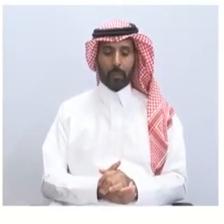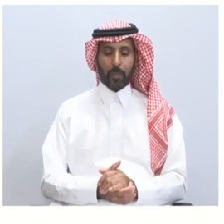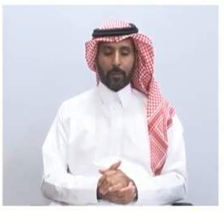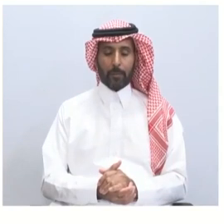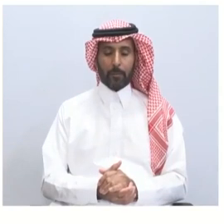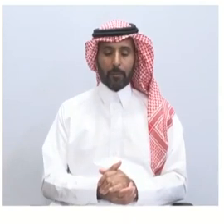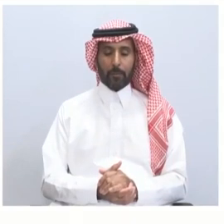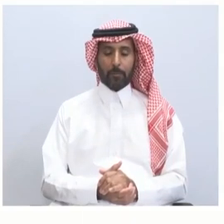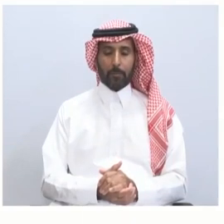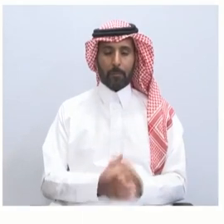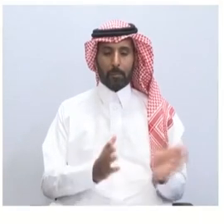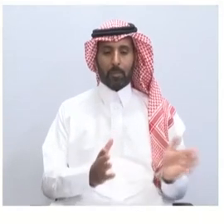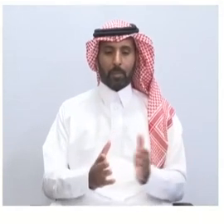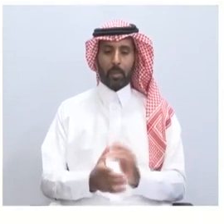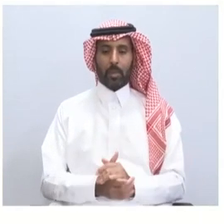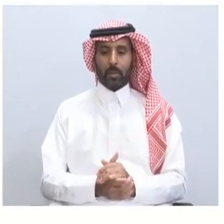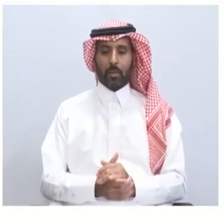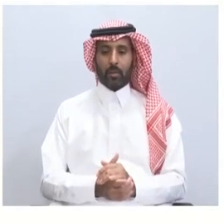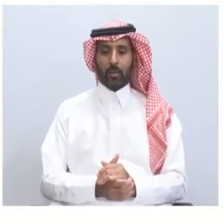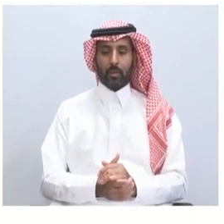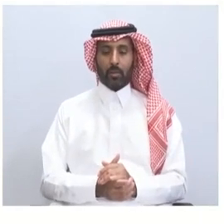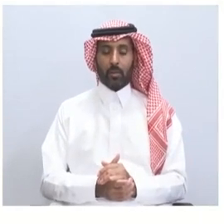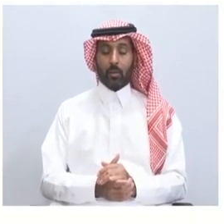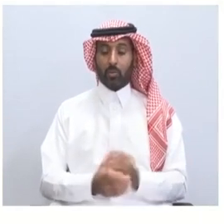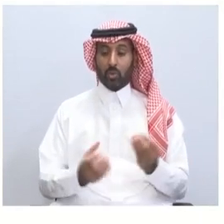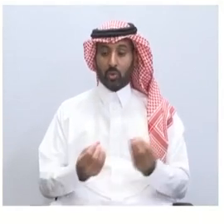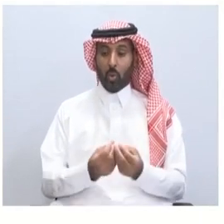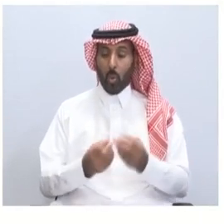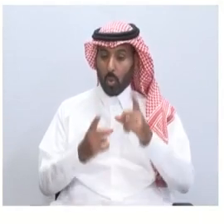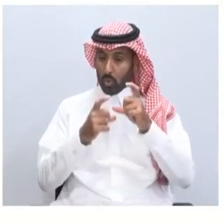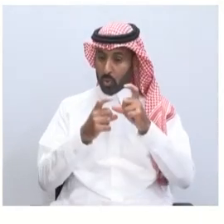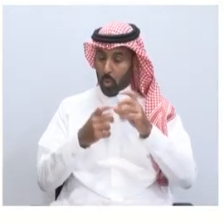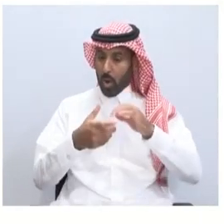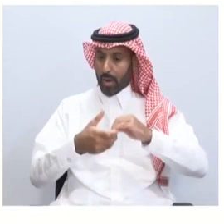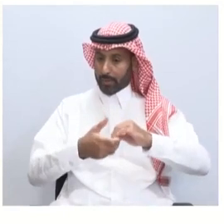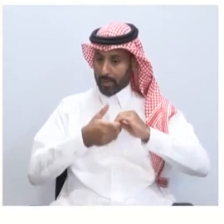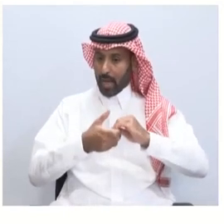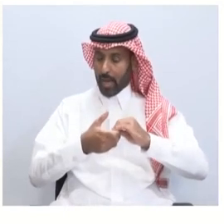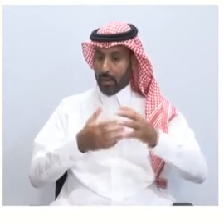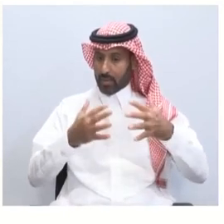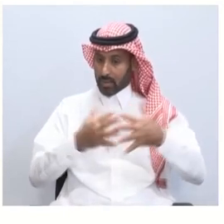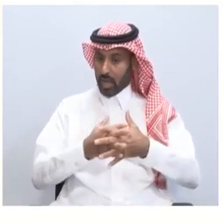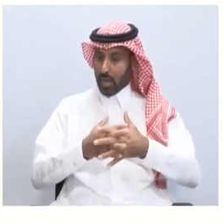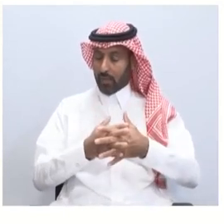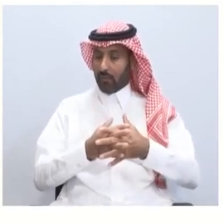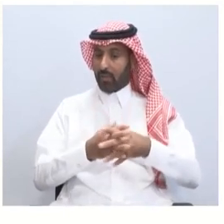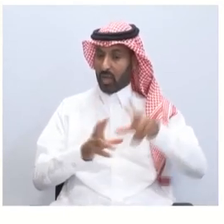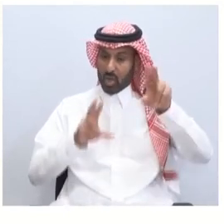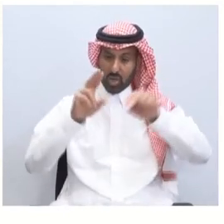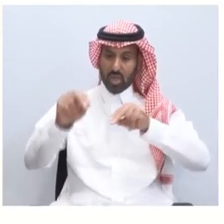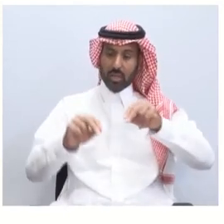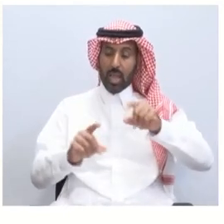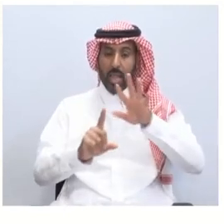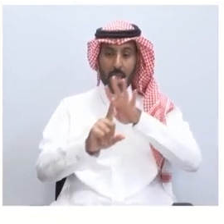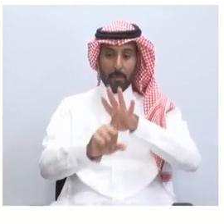رحمه الله ايضا من صور التلاحم في سيره الامام تركي بن عبد